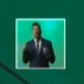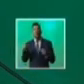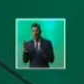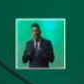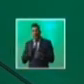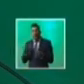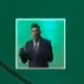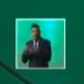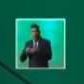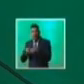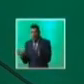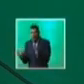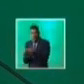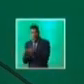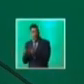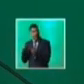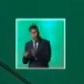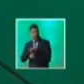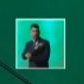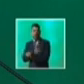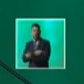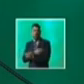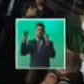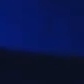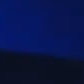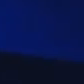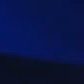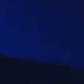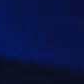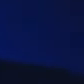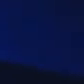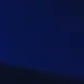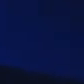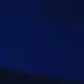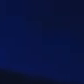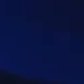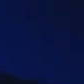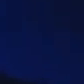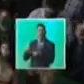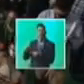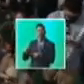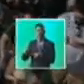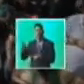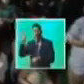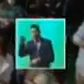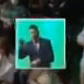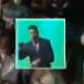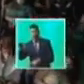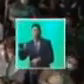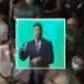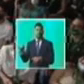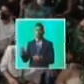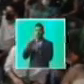Όπ, χάσαμε τον κύριο Χαραλαμπίδη, και κάνουμε μια προσπάθεια να ανακτήσουμε την σύνδεση μαζί του, γιατί έχει